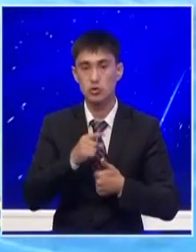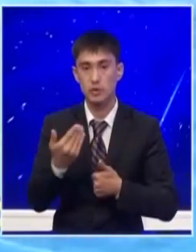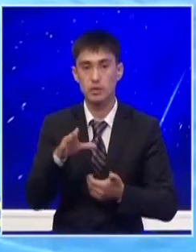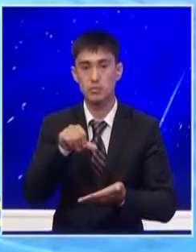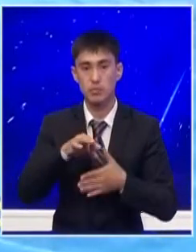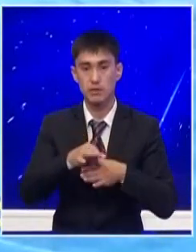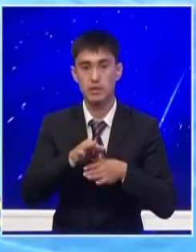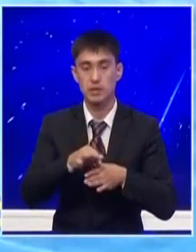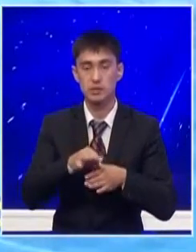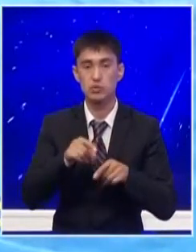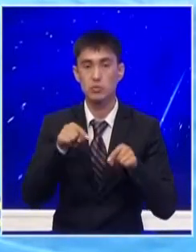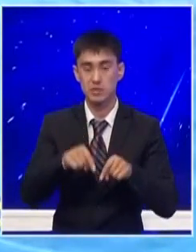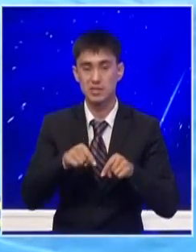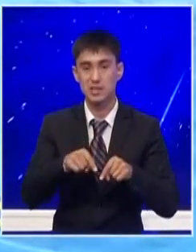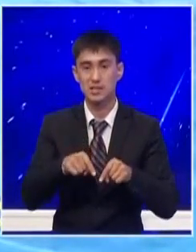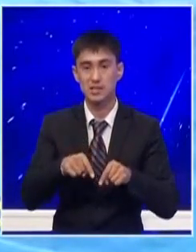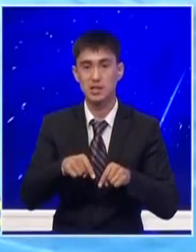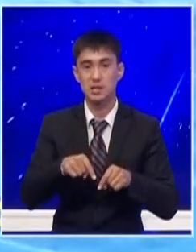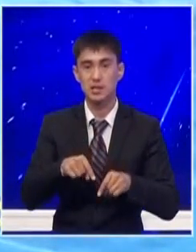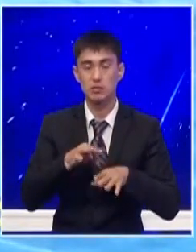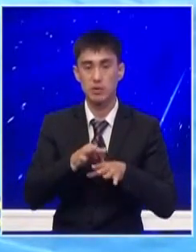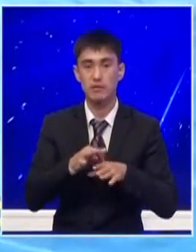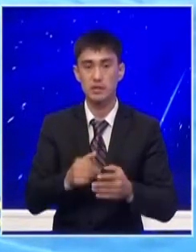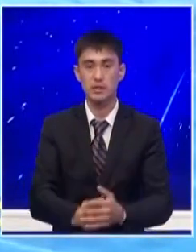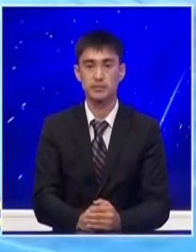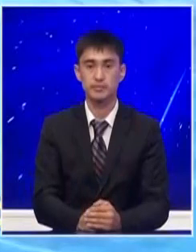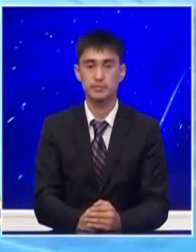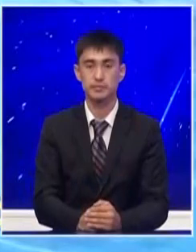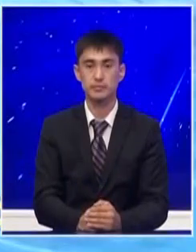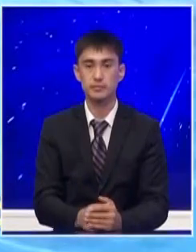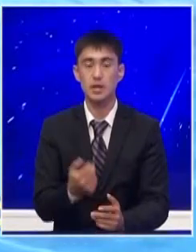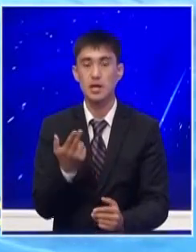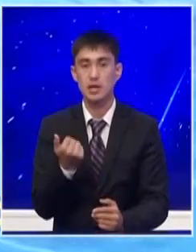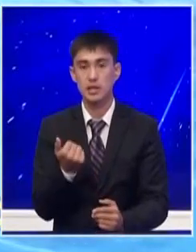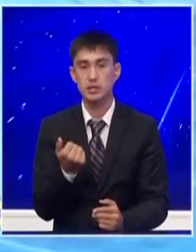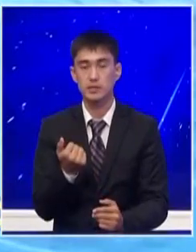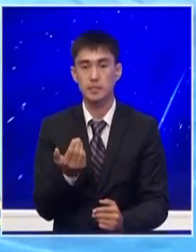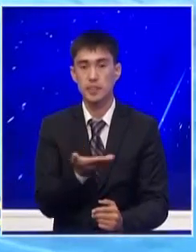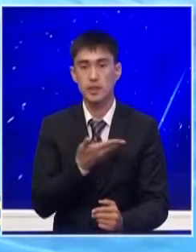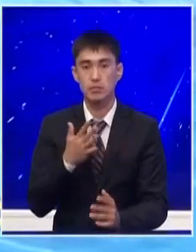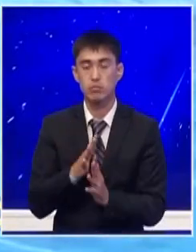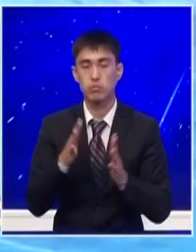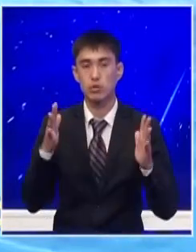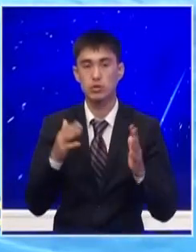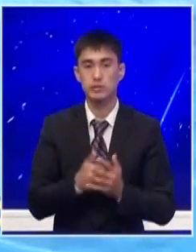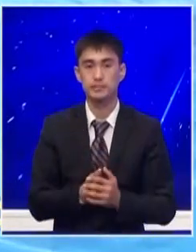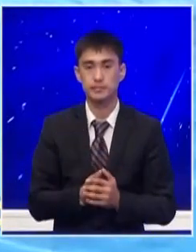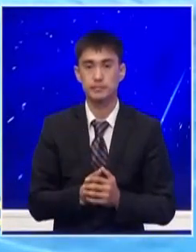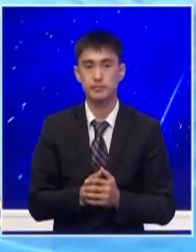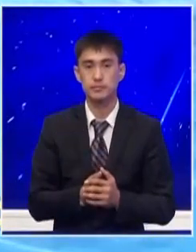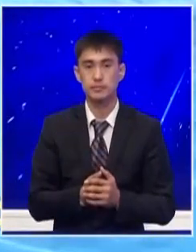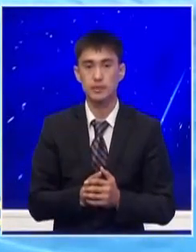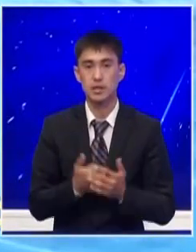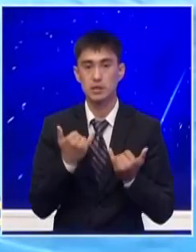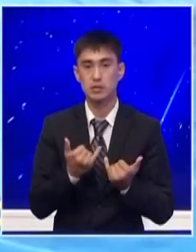были, чтобы здесь находились. И, конечно, у нас больше, сейчас на